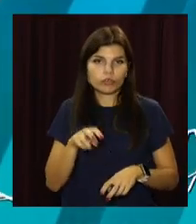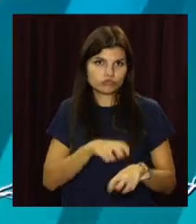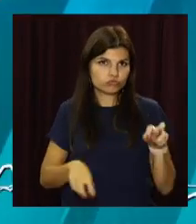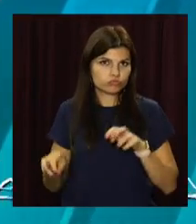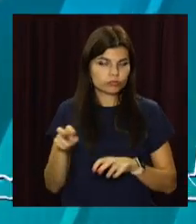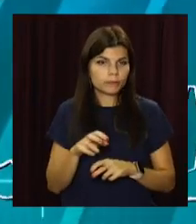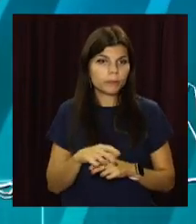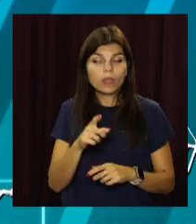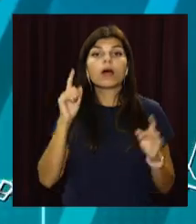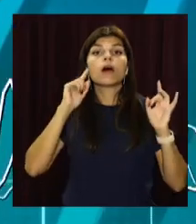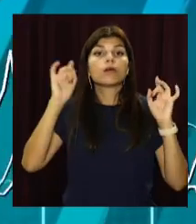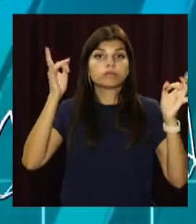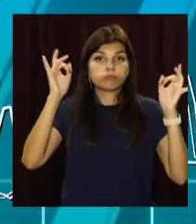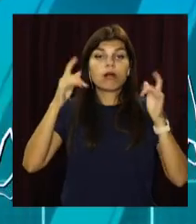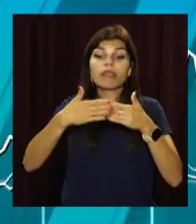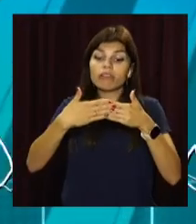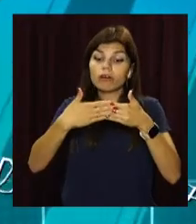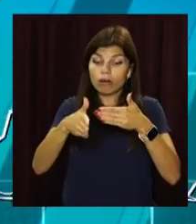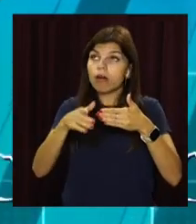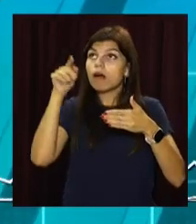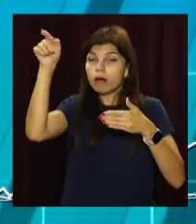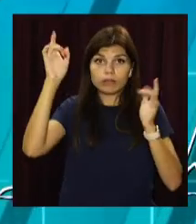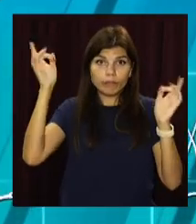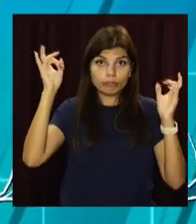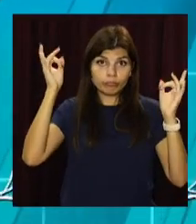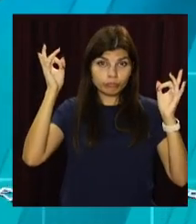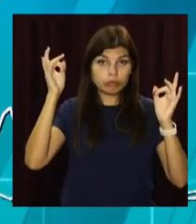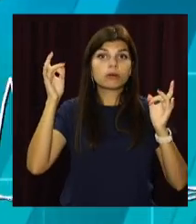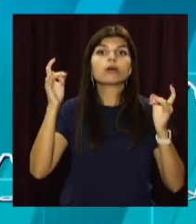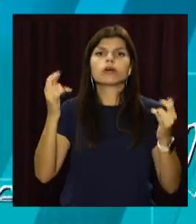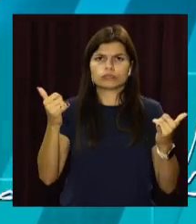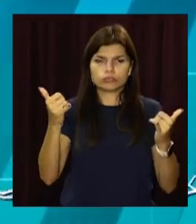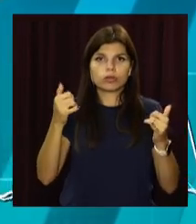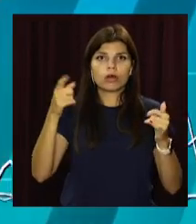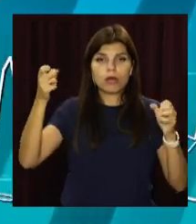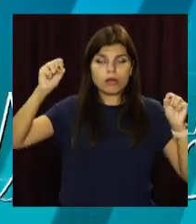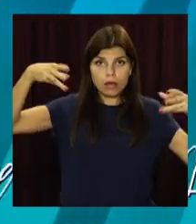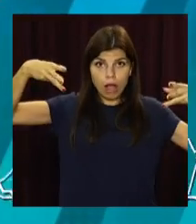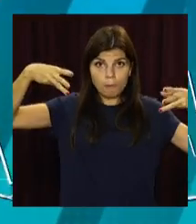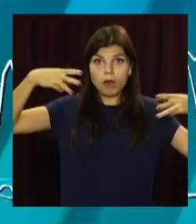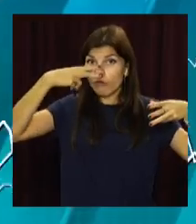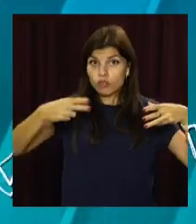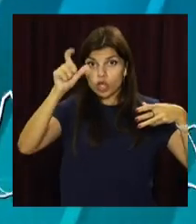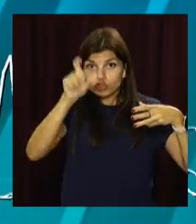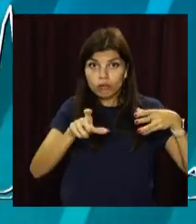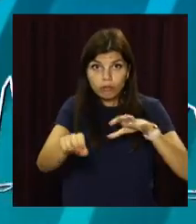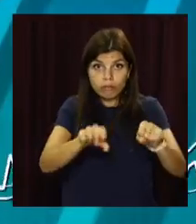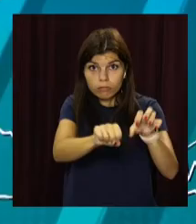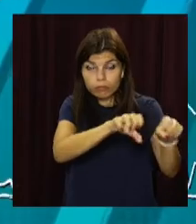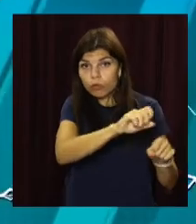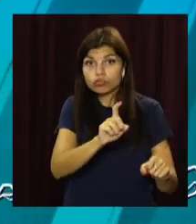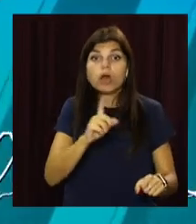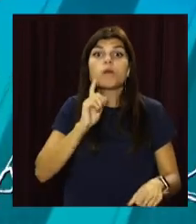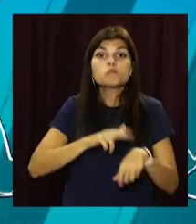Работала сигнализация, то есть открытие двери. А сразу же мы включили камеры, смотрим, забегает человек. То есть пока